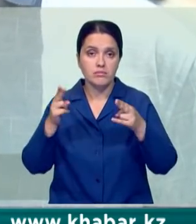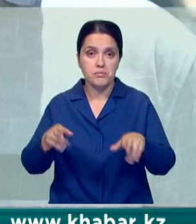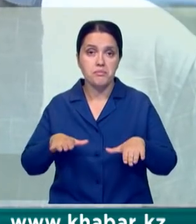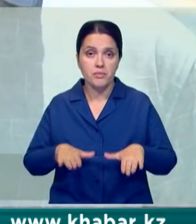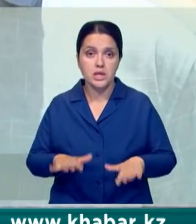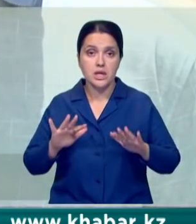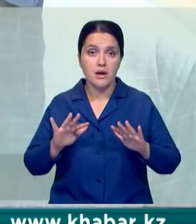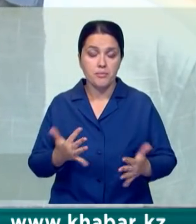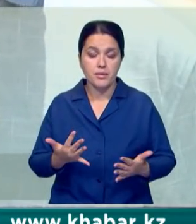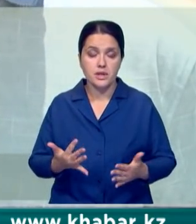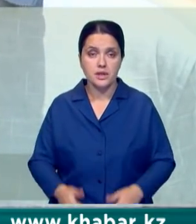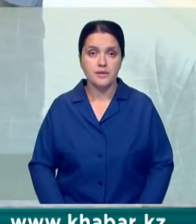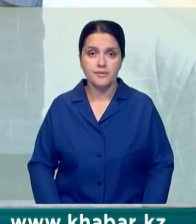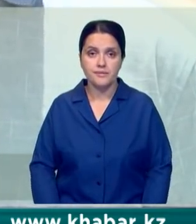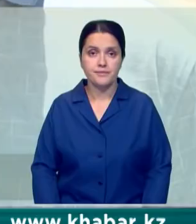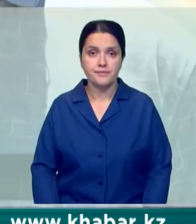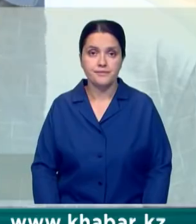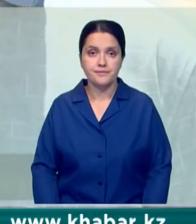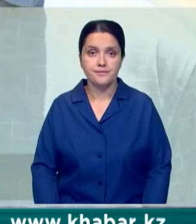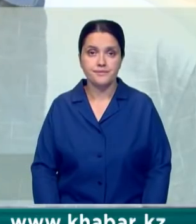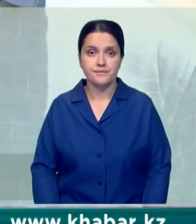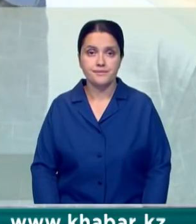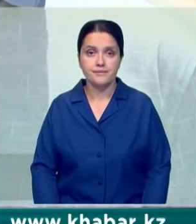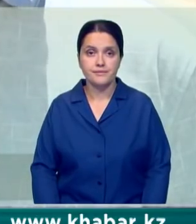событий алибек вам слово